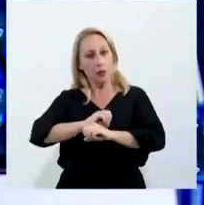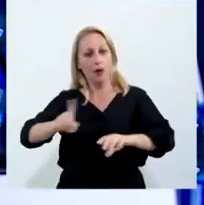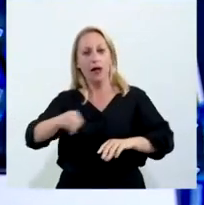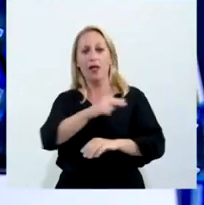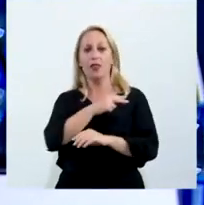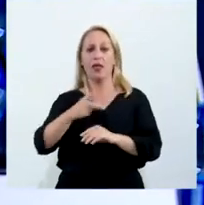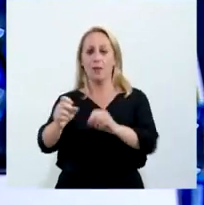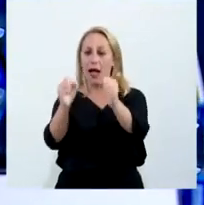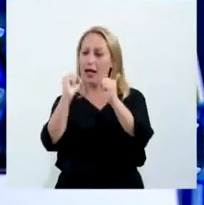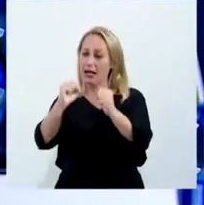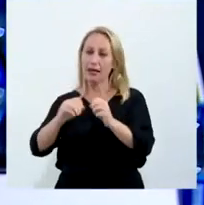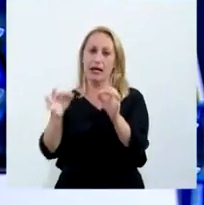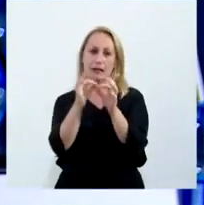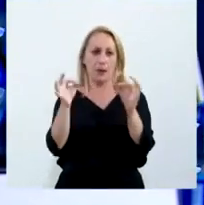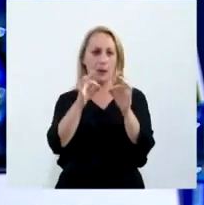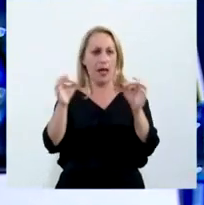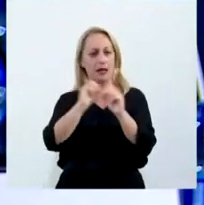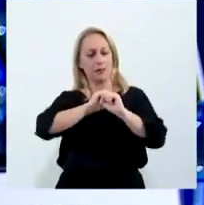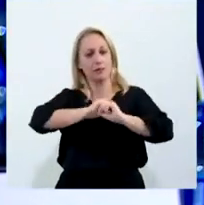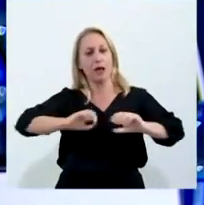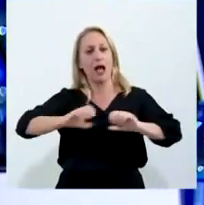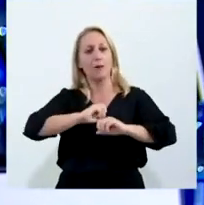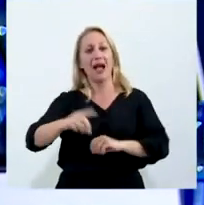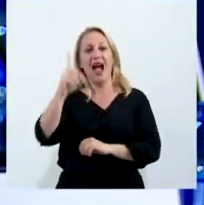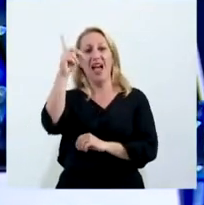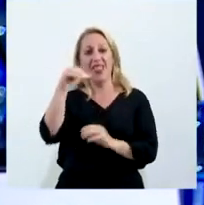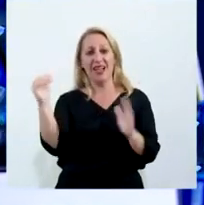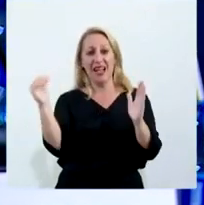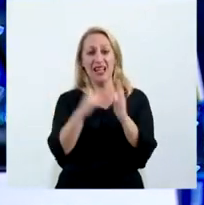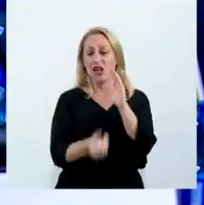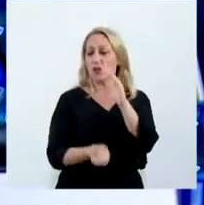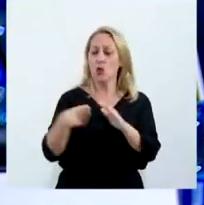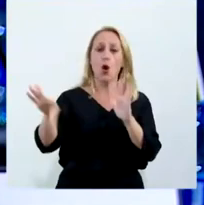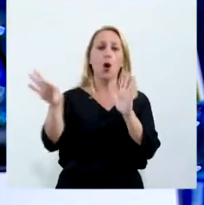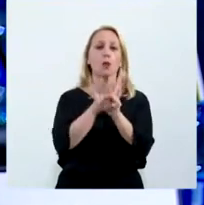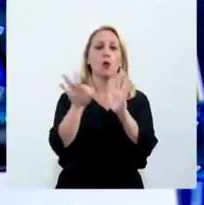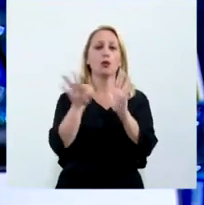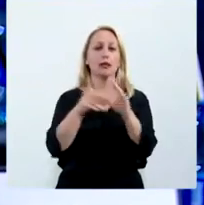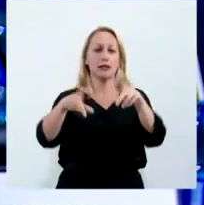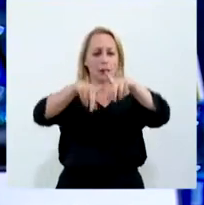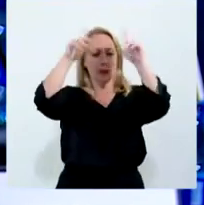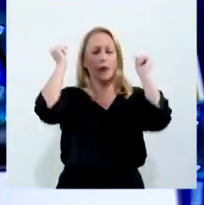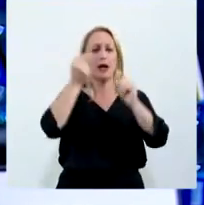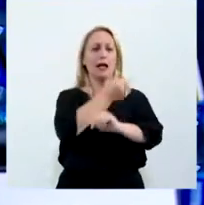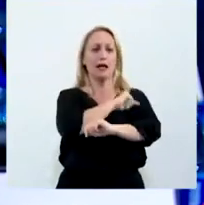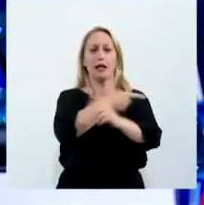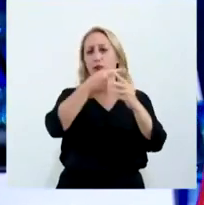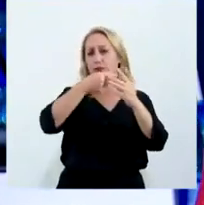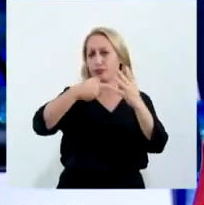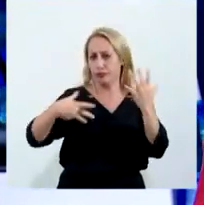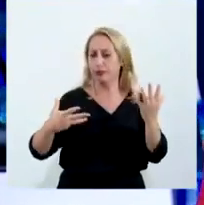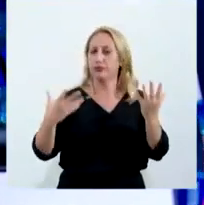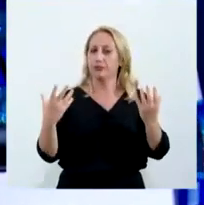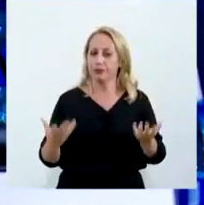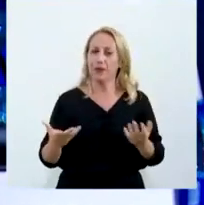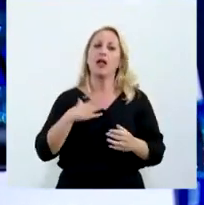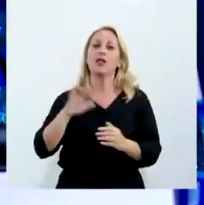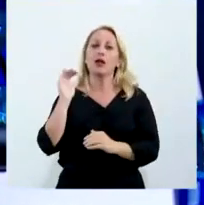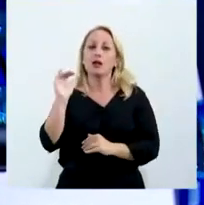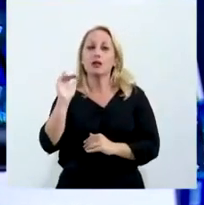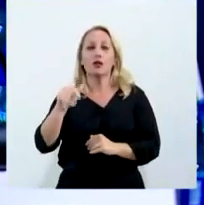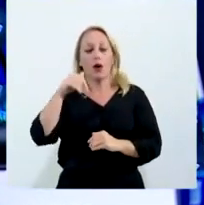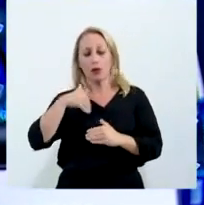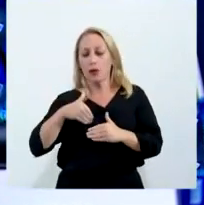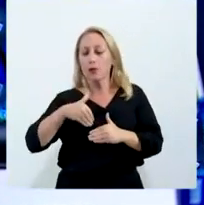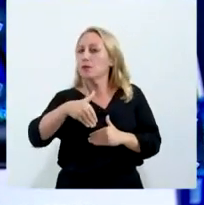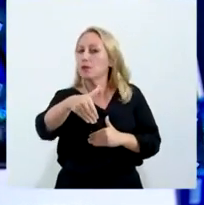για τη δημόσια υγεία, μεταξύ των οποίων 10.000 νέες προσλήψεις υγειονομικών. Θα ήθελα λοιπόν να σας ρωτήσω πότε